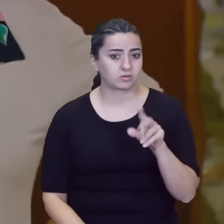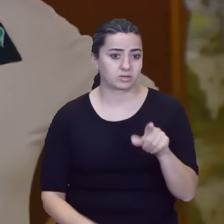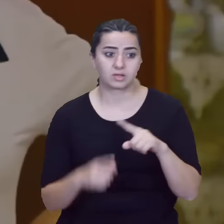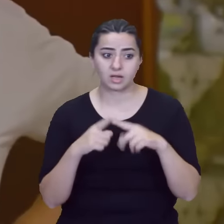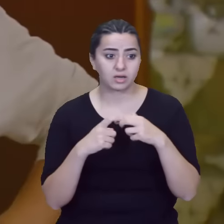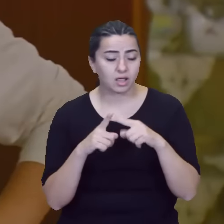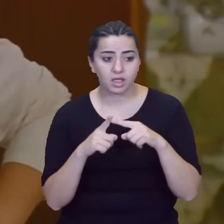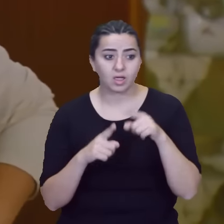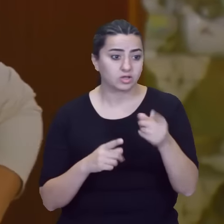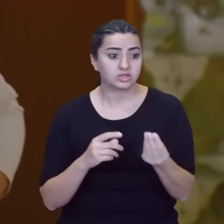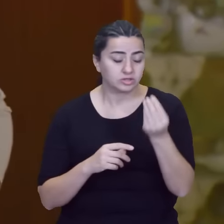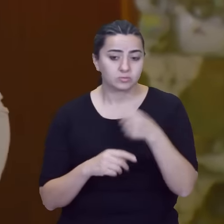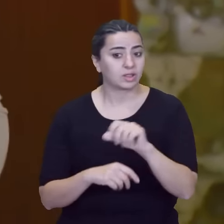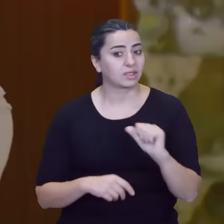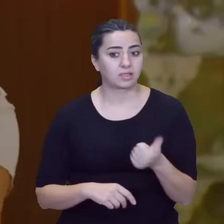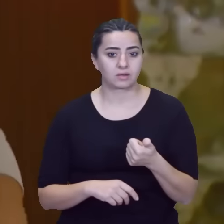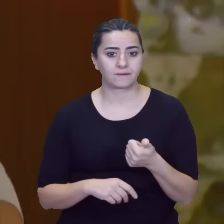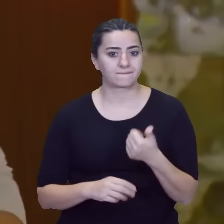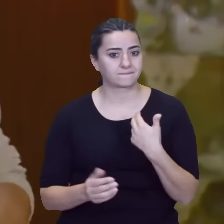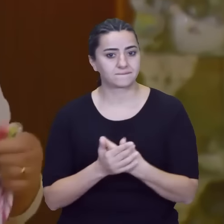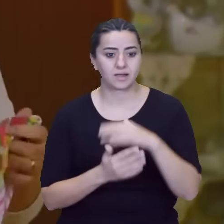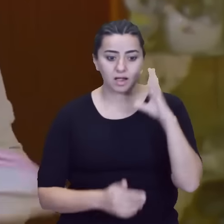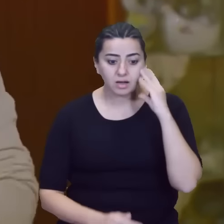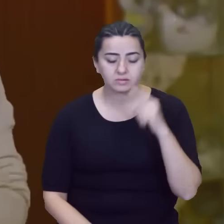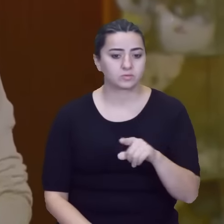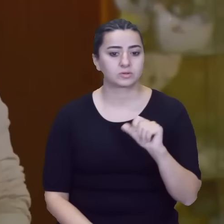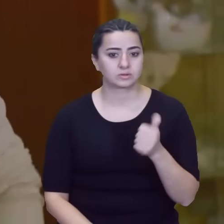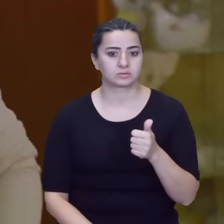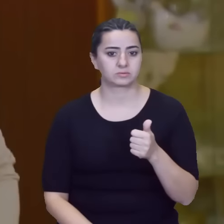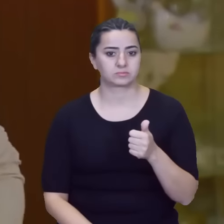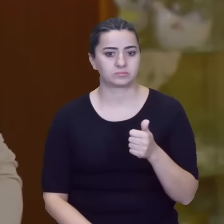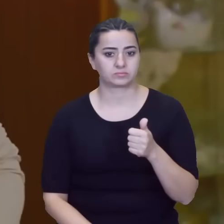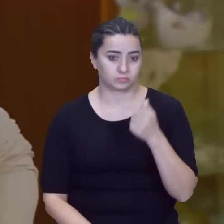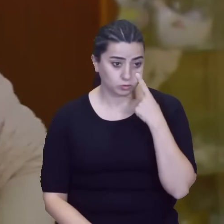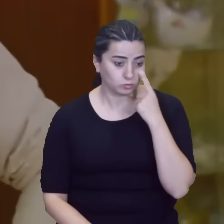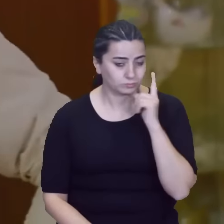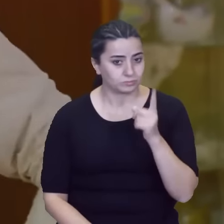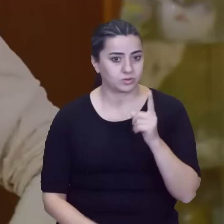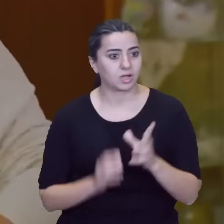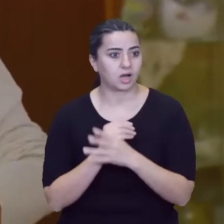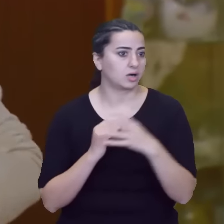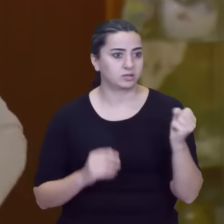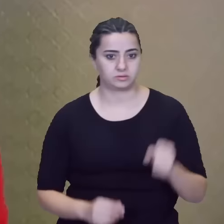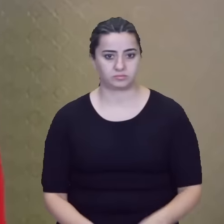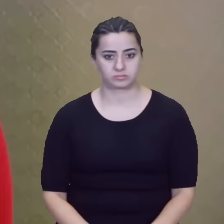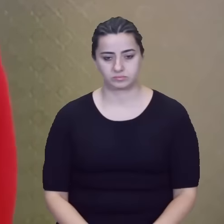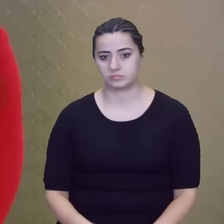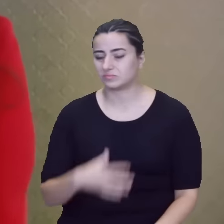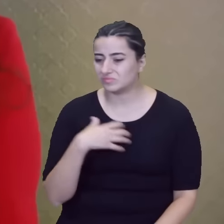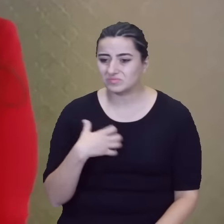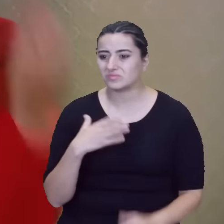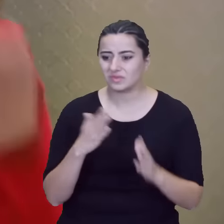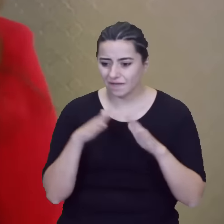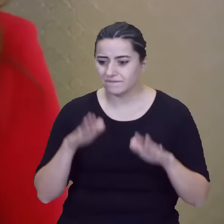TRT MRT filan bu kıymete bindi. Anladılar ki kıymetli. Görüyor musun? Kaçırdılar kuşu.